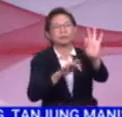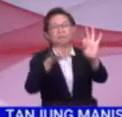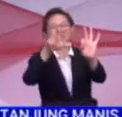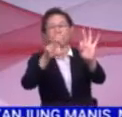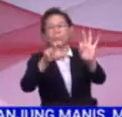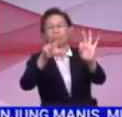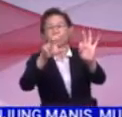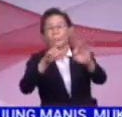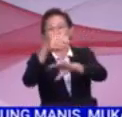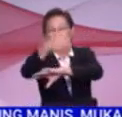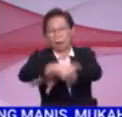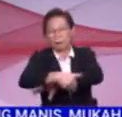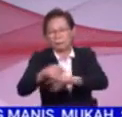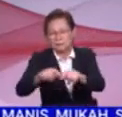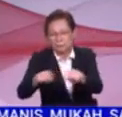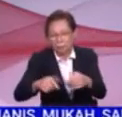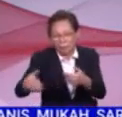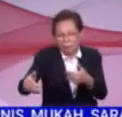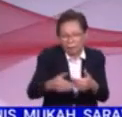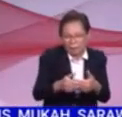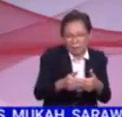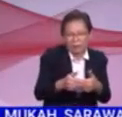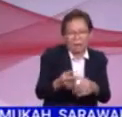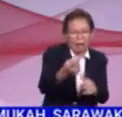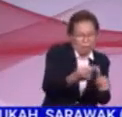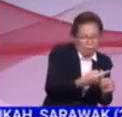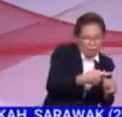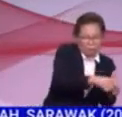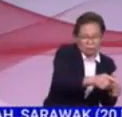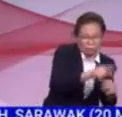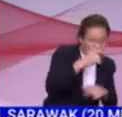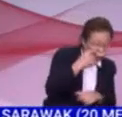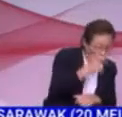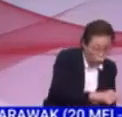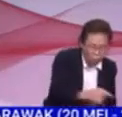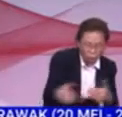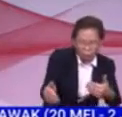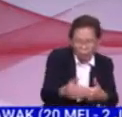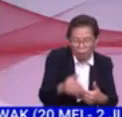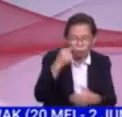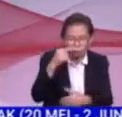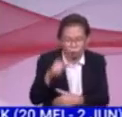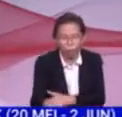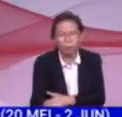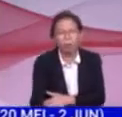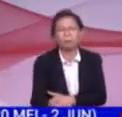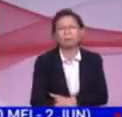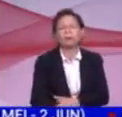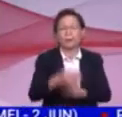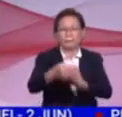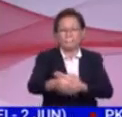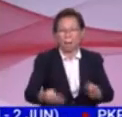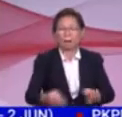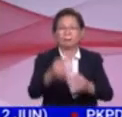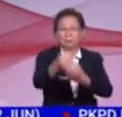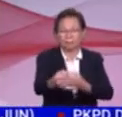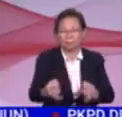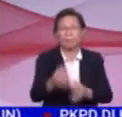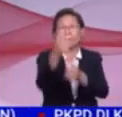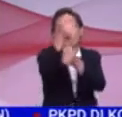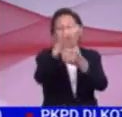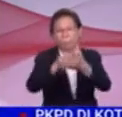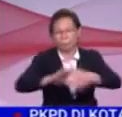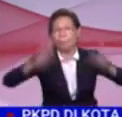tadi di lokasi berdekatan penemuan mayat mangsa pertama. Ketua Cawangan Pengurusan Operasi dan Balai Jabatan Bomba dan